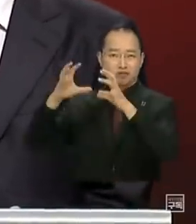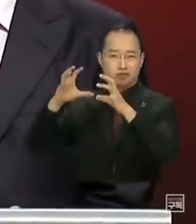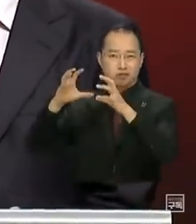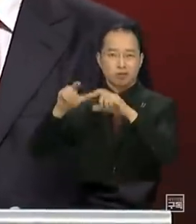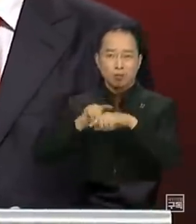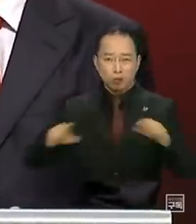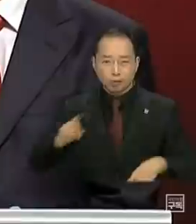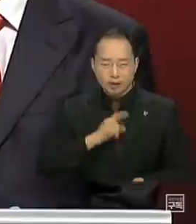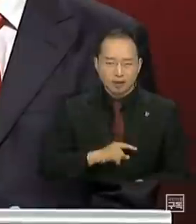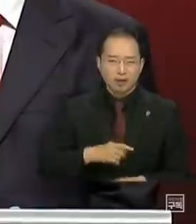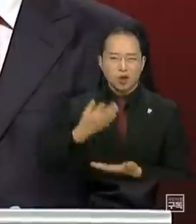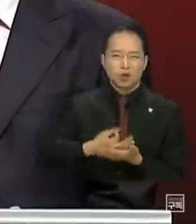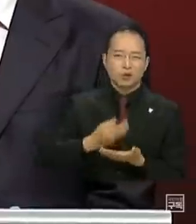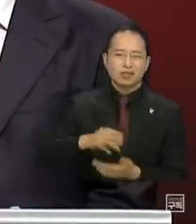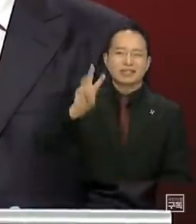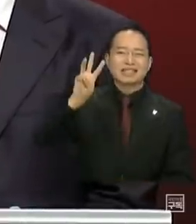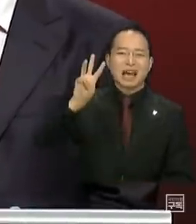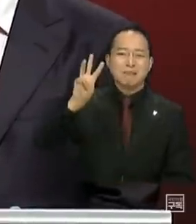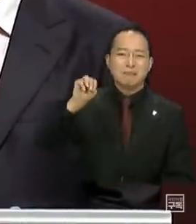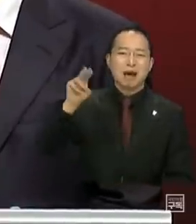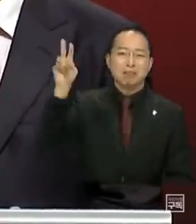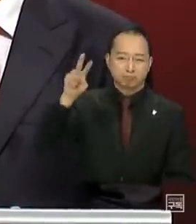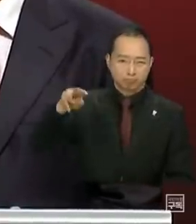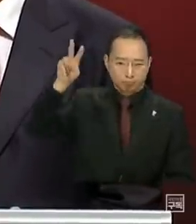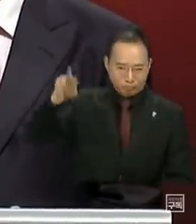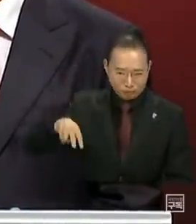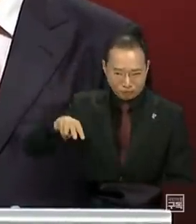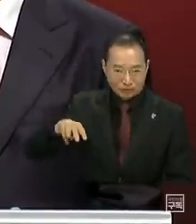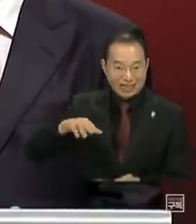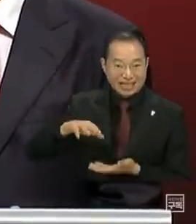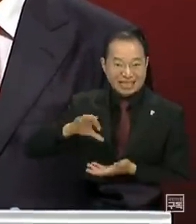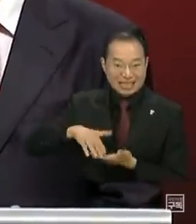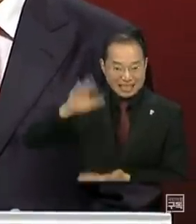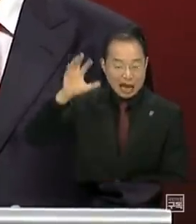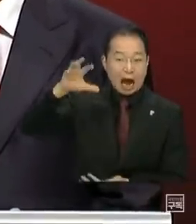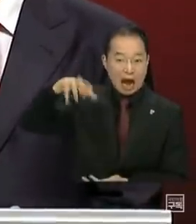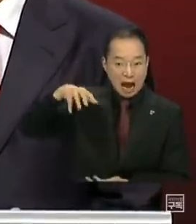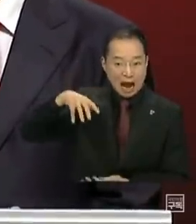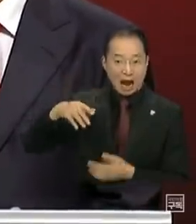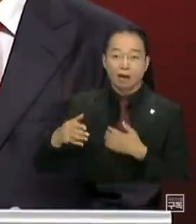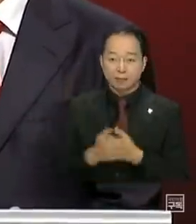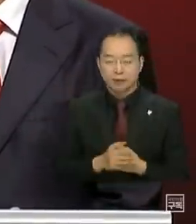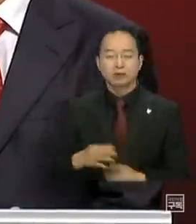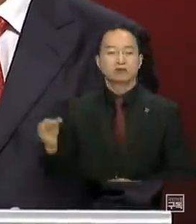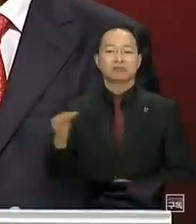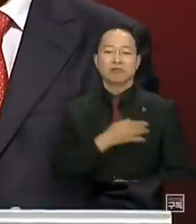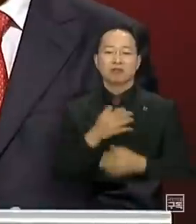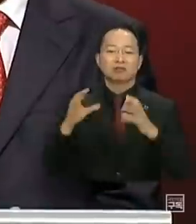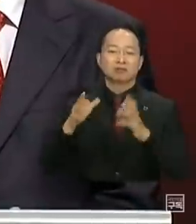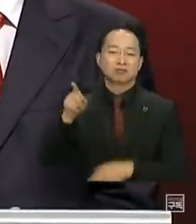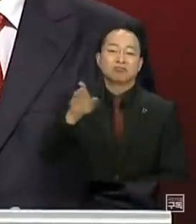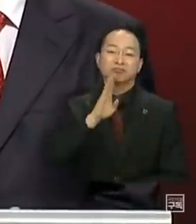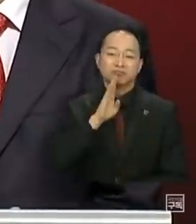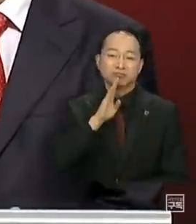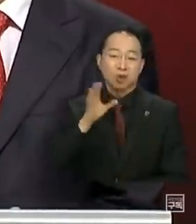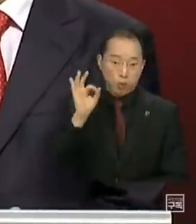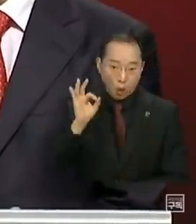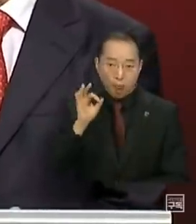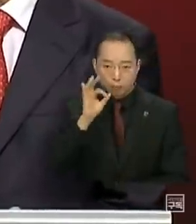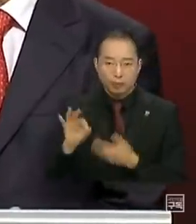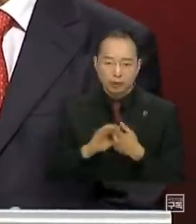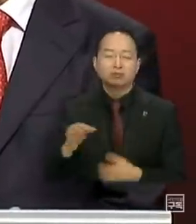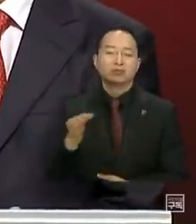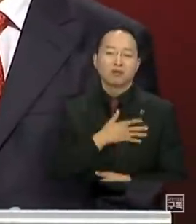3만불 이상이 되면 물질적으로는 선진국 시대에 들어갔다고 하죠. 물질적으로는. 네. 그러나 지금